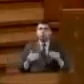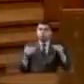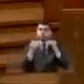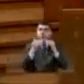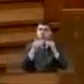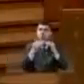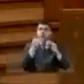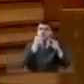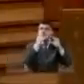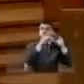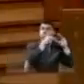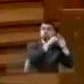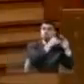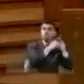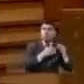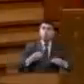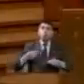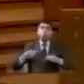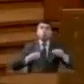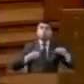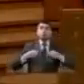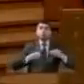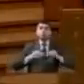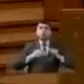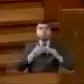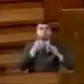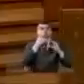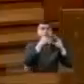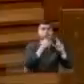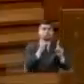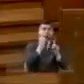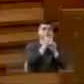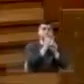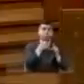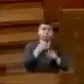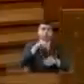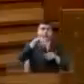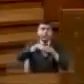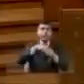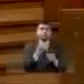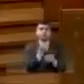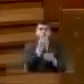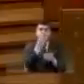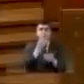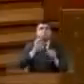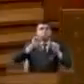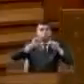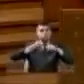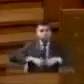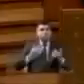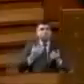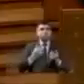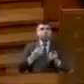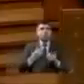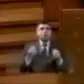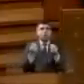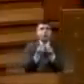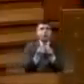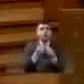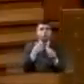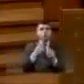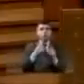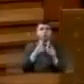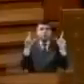ديال التلفزيونات باش نقول لهم عطيونا الملاحظات، راه الفريق الاشتراكي جاب مقترح قانون. علاش؟ لان قطاع